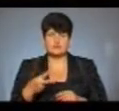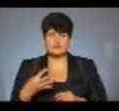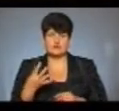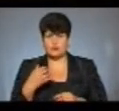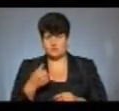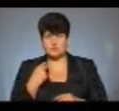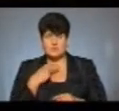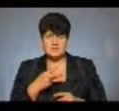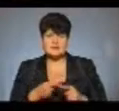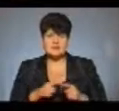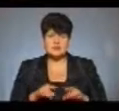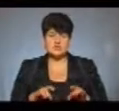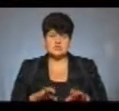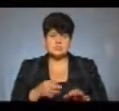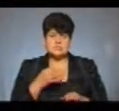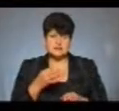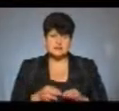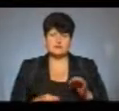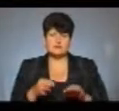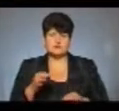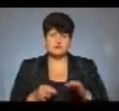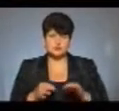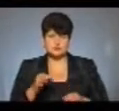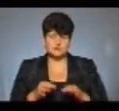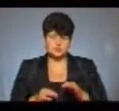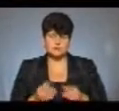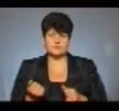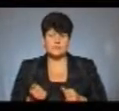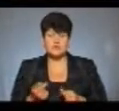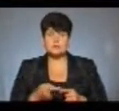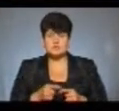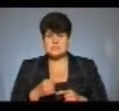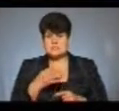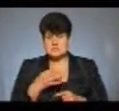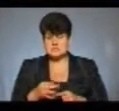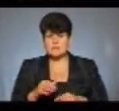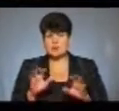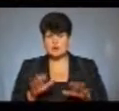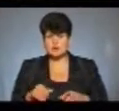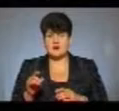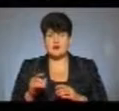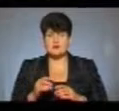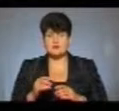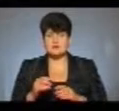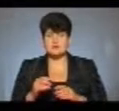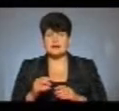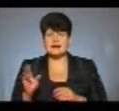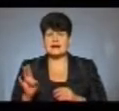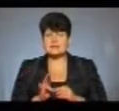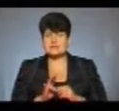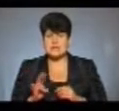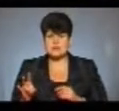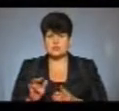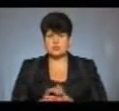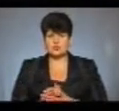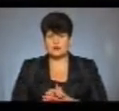ув'язнення. Таке рішення виніс суд присяжних в італійській Павії. Про це повідомив голова Християнського товариства українців в Італії Олесь